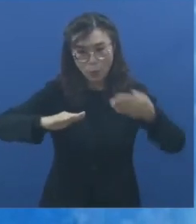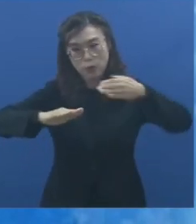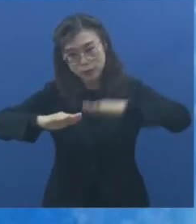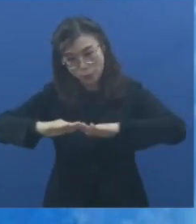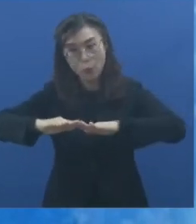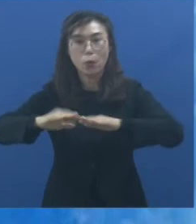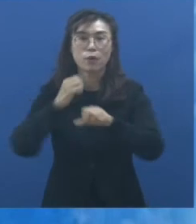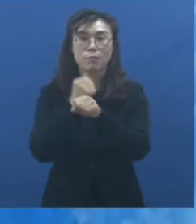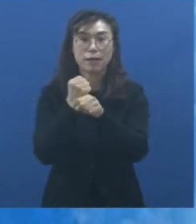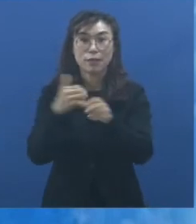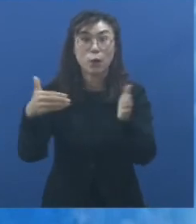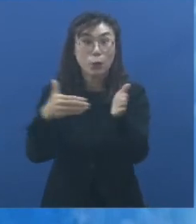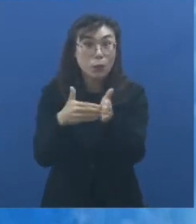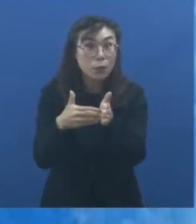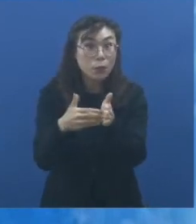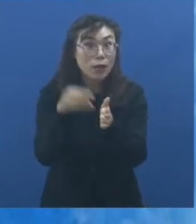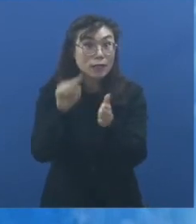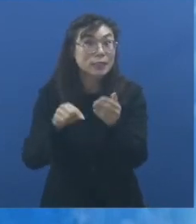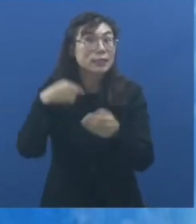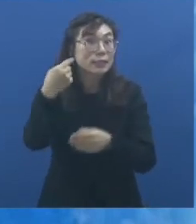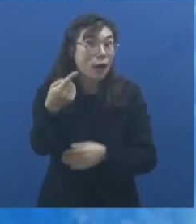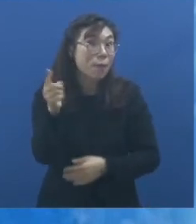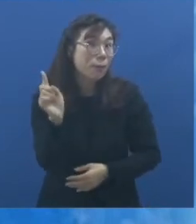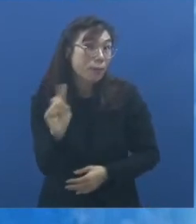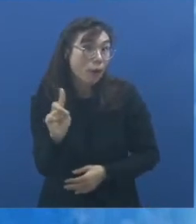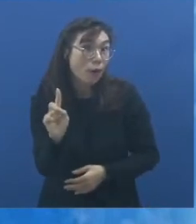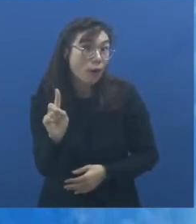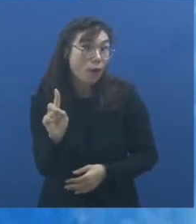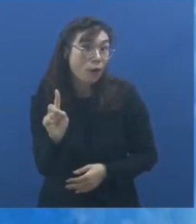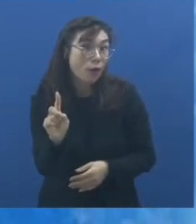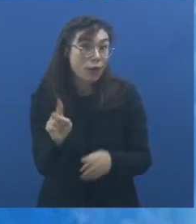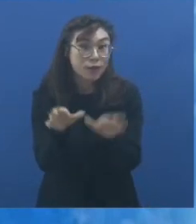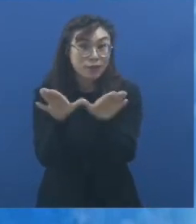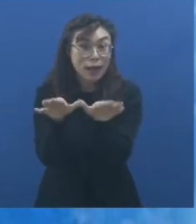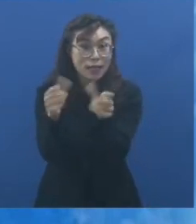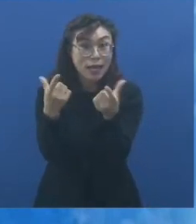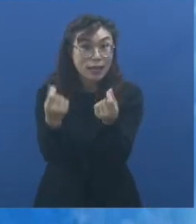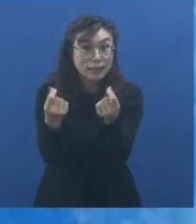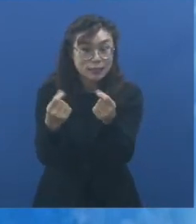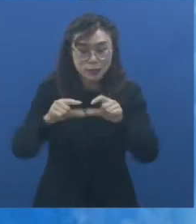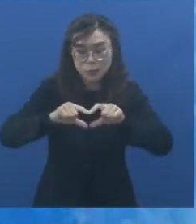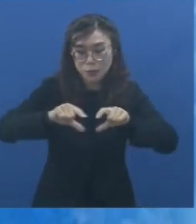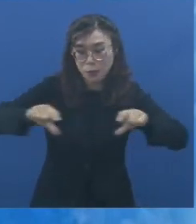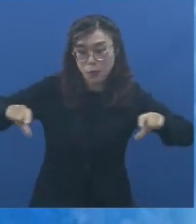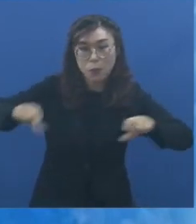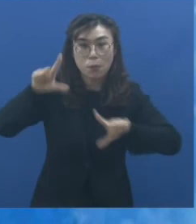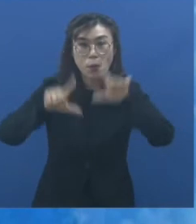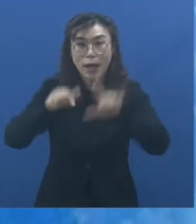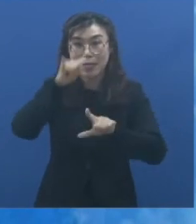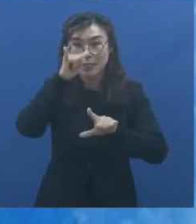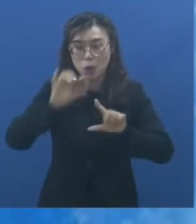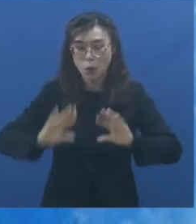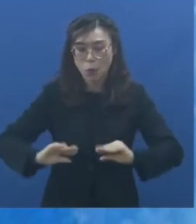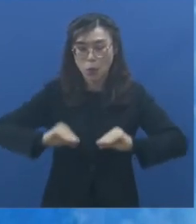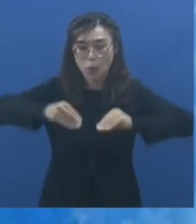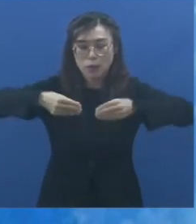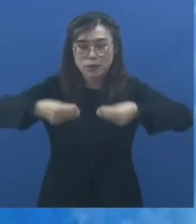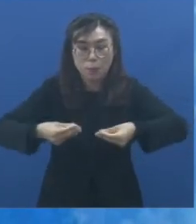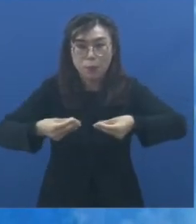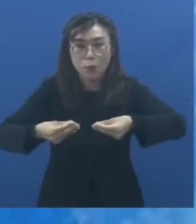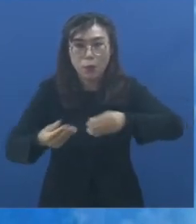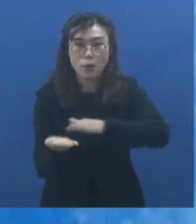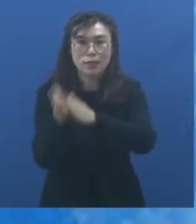나니까 여러분 어떻게 되죠 여기 보면 이렇게 날개 보면 이 생겨요 자 요 부분을 여기 맞춰서 한번 접어 줄게요 자